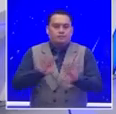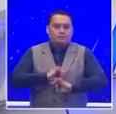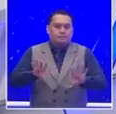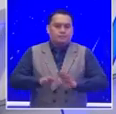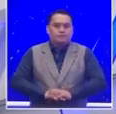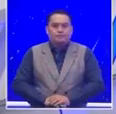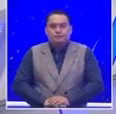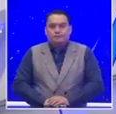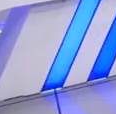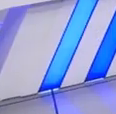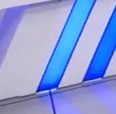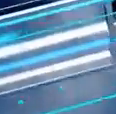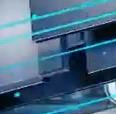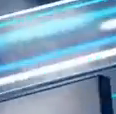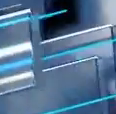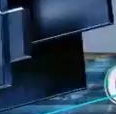важном.